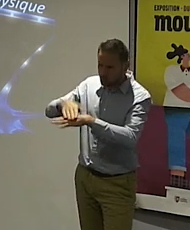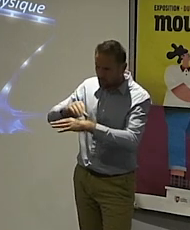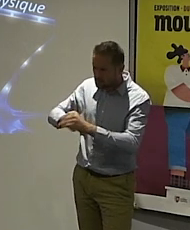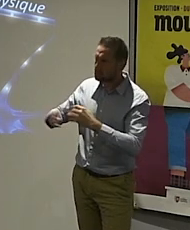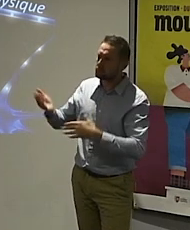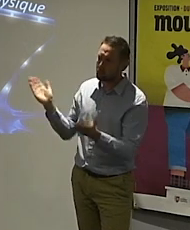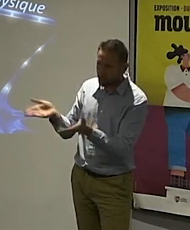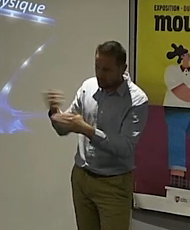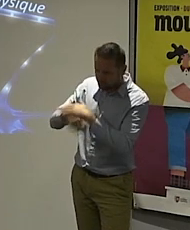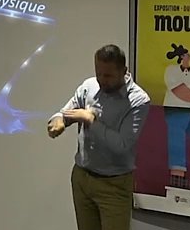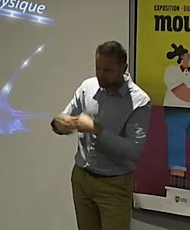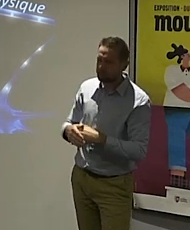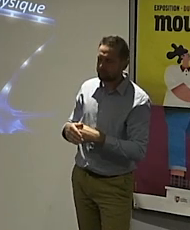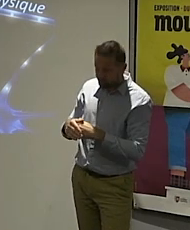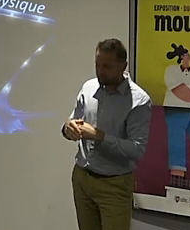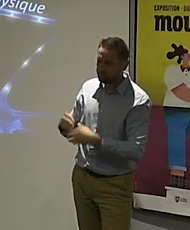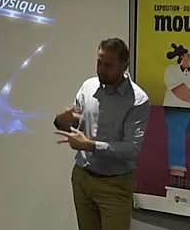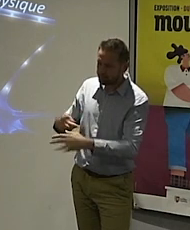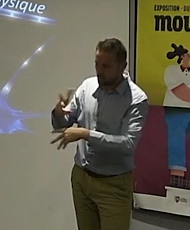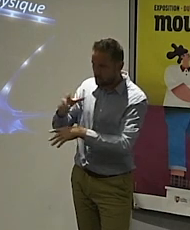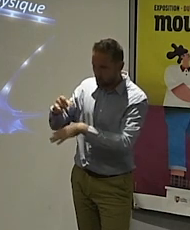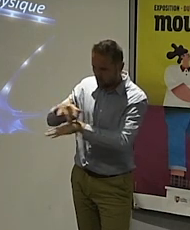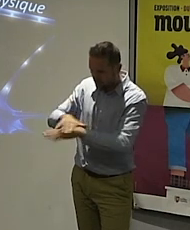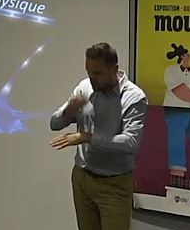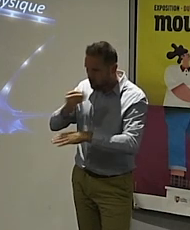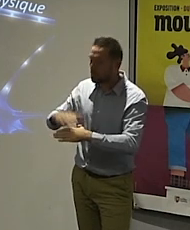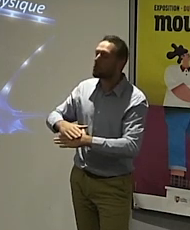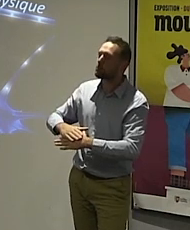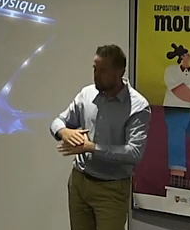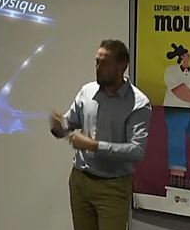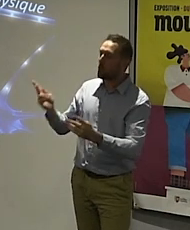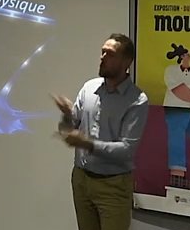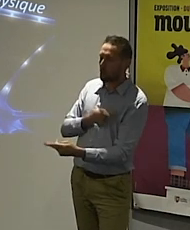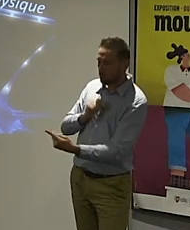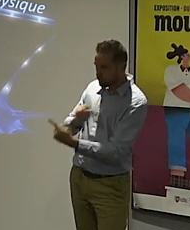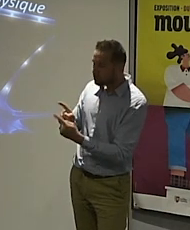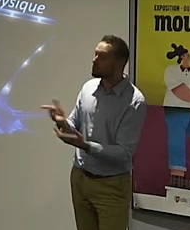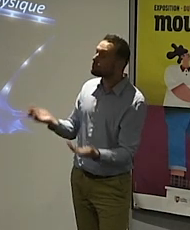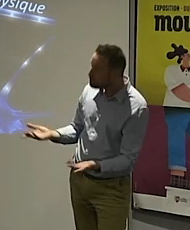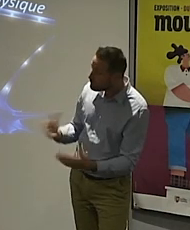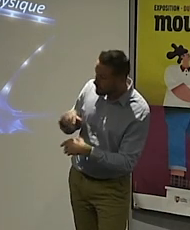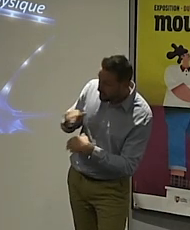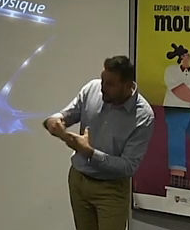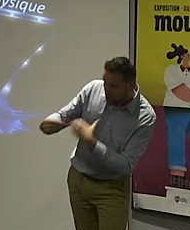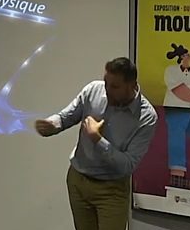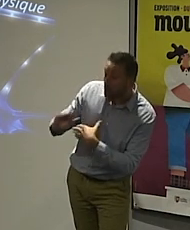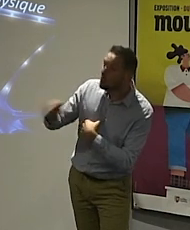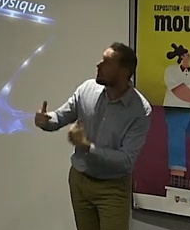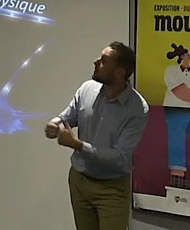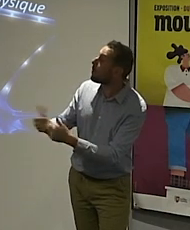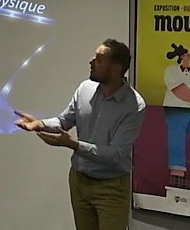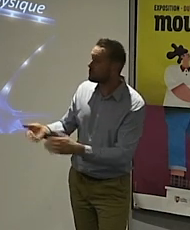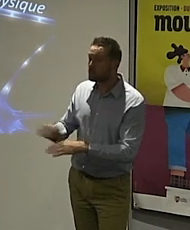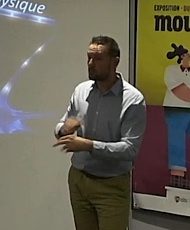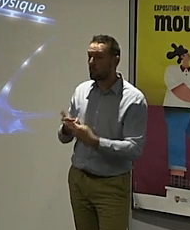Labourie. Et en sortant, le médecin qui me suivait m'a dit « Qu'est-ce que vous allez faire maintenant ?» Ben, rien. Moi,